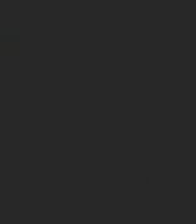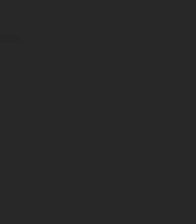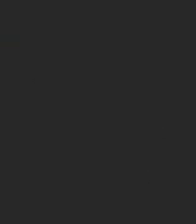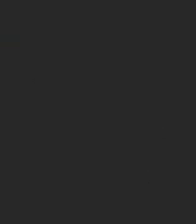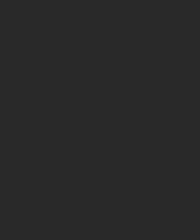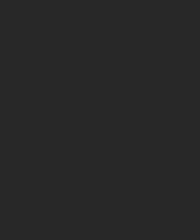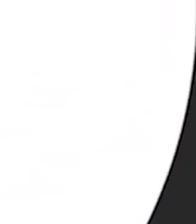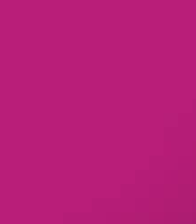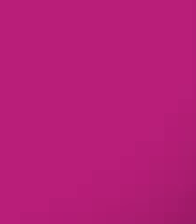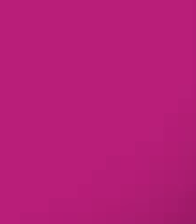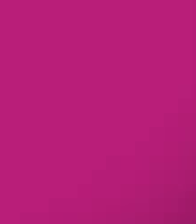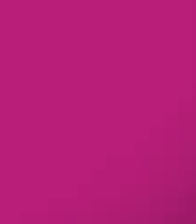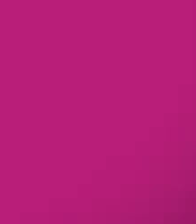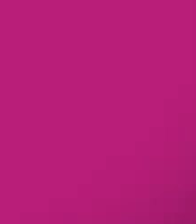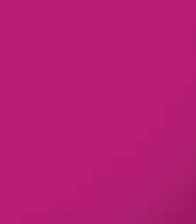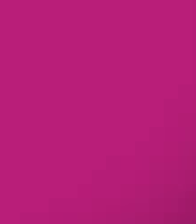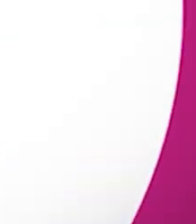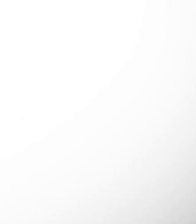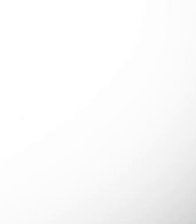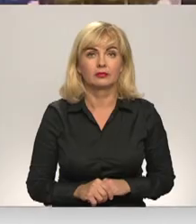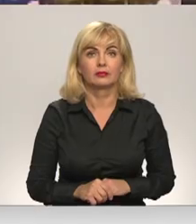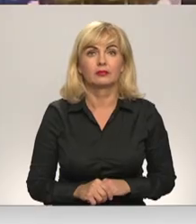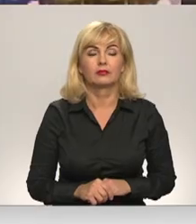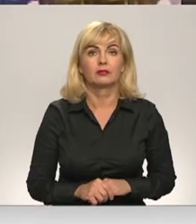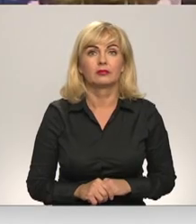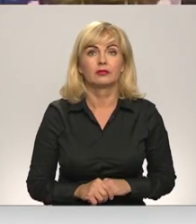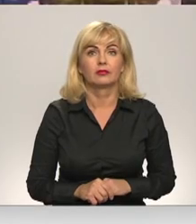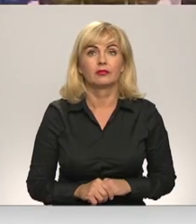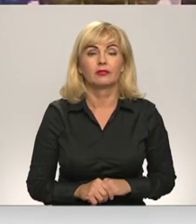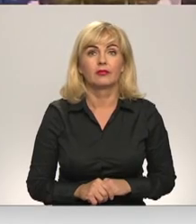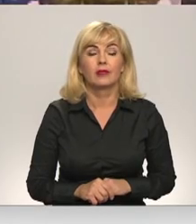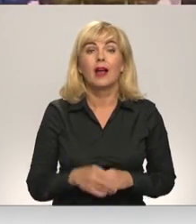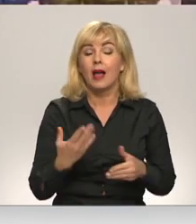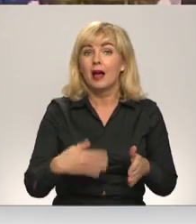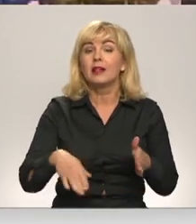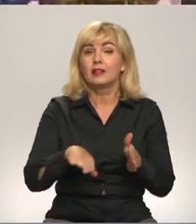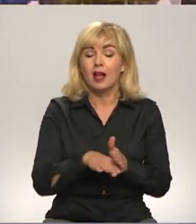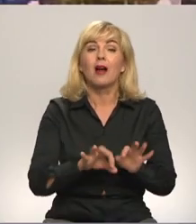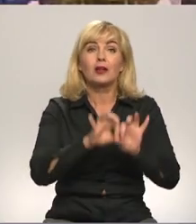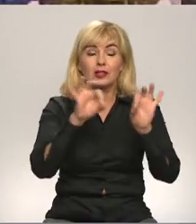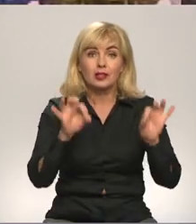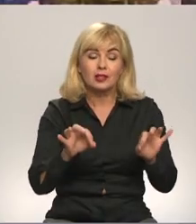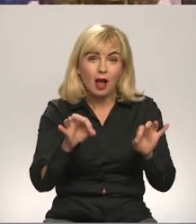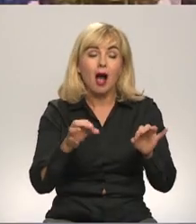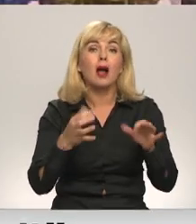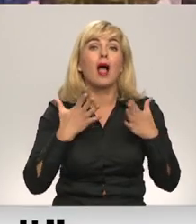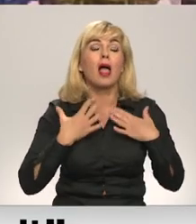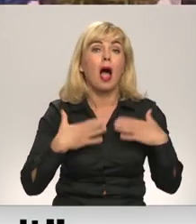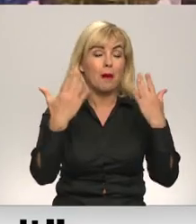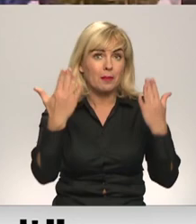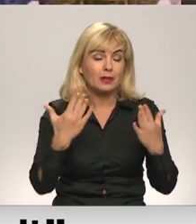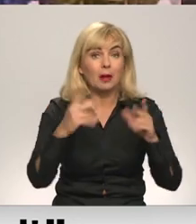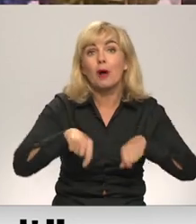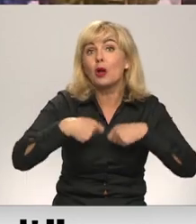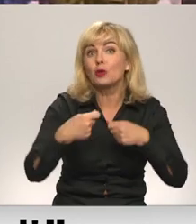Re! Viss ēters ir te! Startējis jau 8. Sabiedrisko mediju labdarības maratons Dod 5,